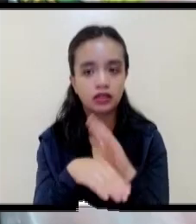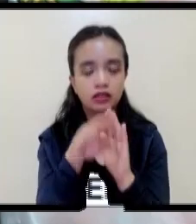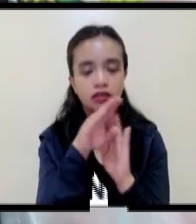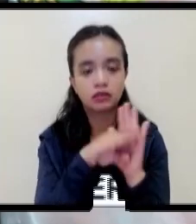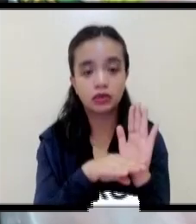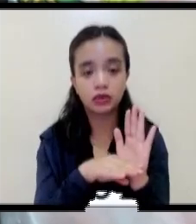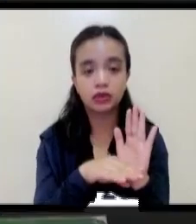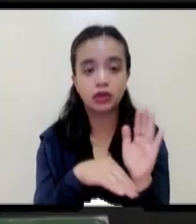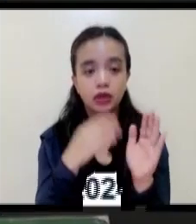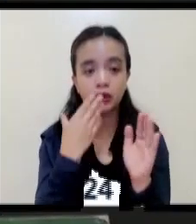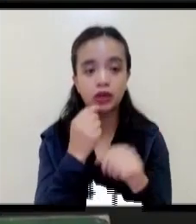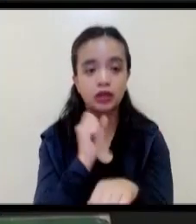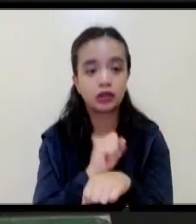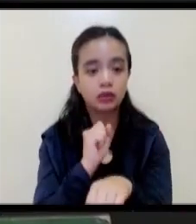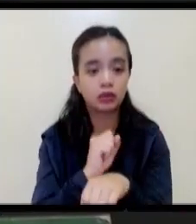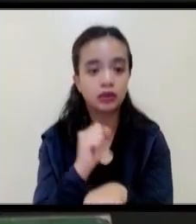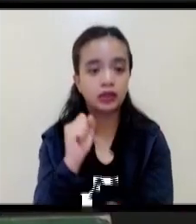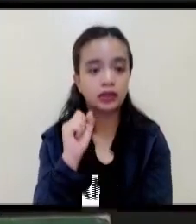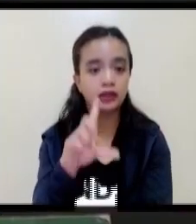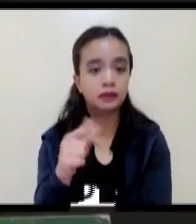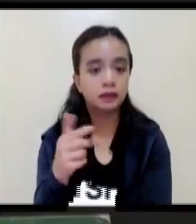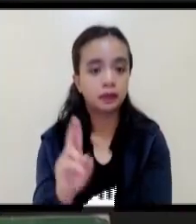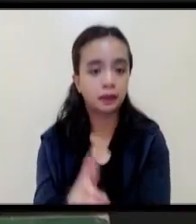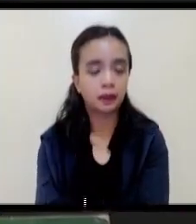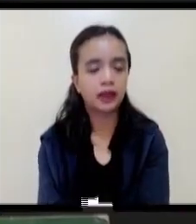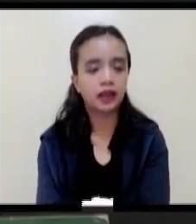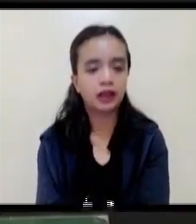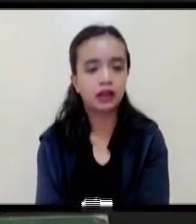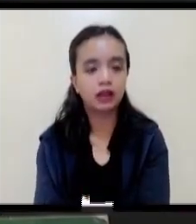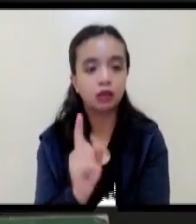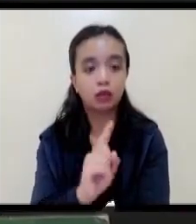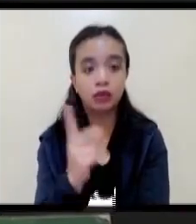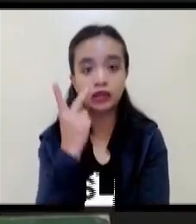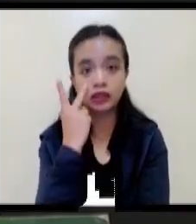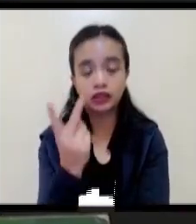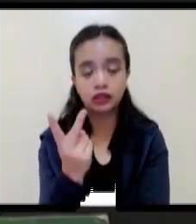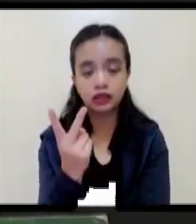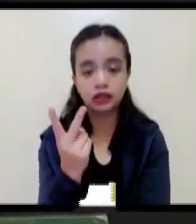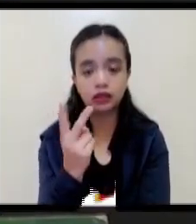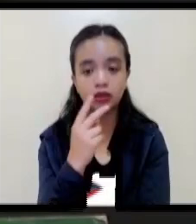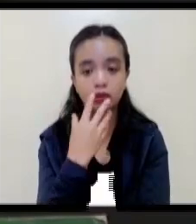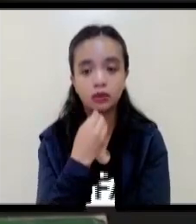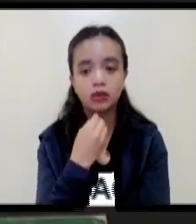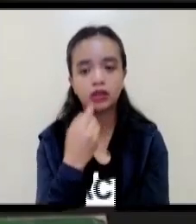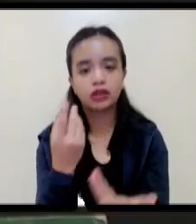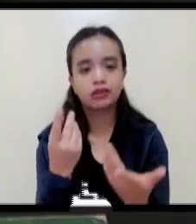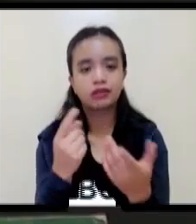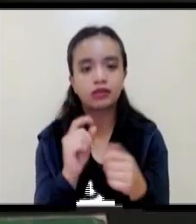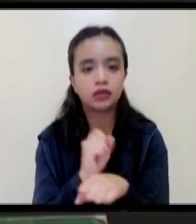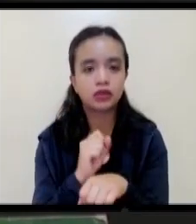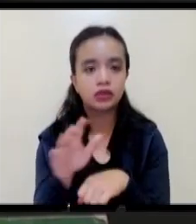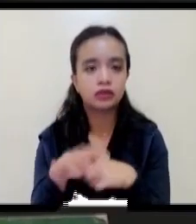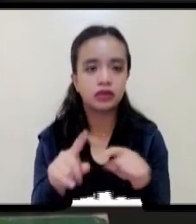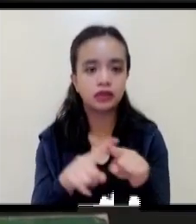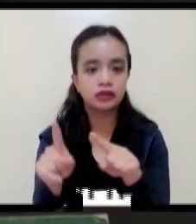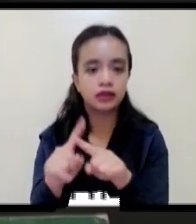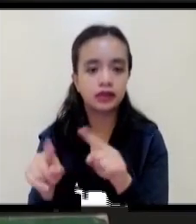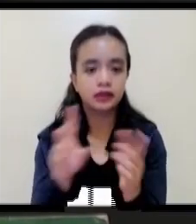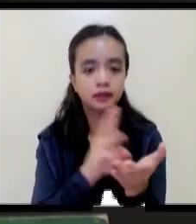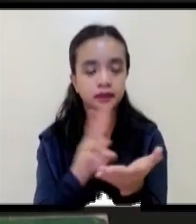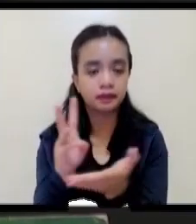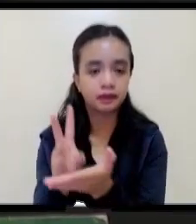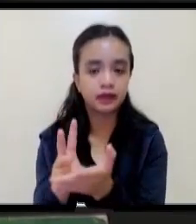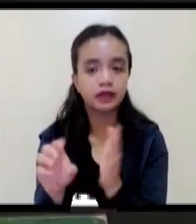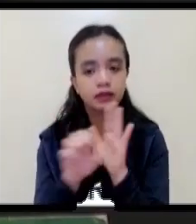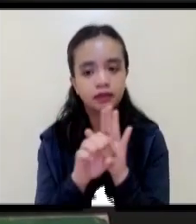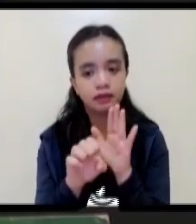lokal na pamahalaan. Yung makikita lamang nila ay the drug personalities operating in their respective area. So for instance, kung